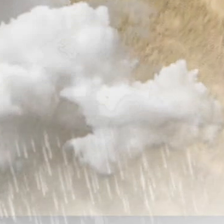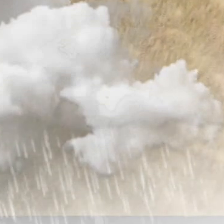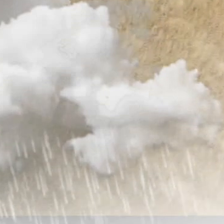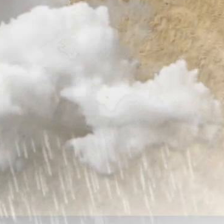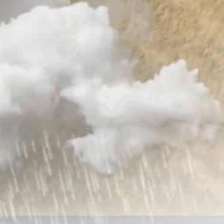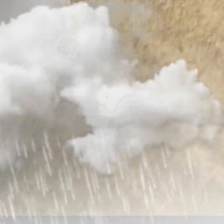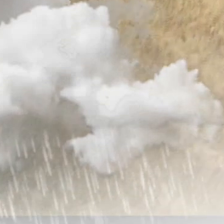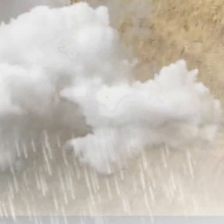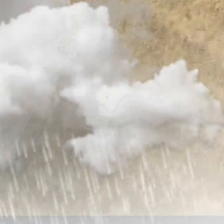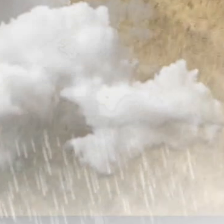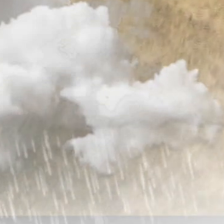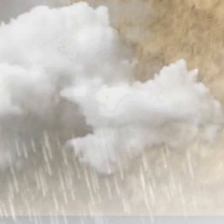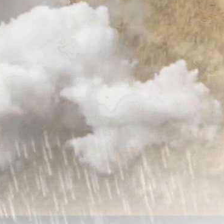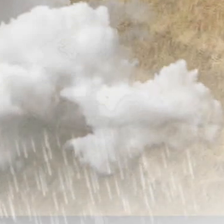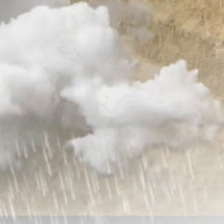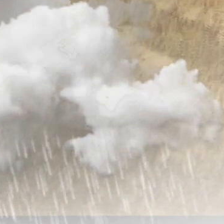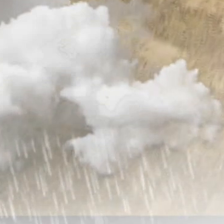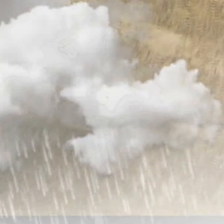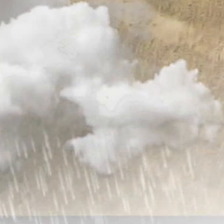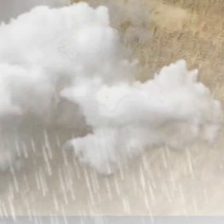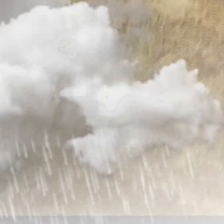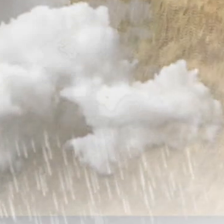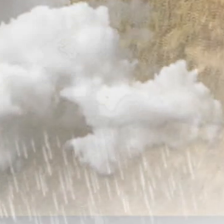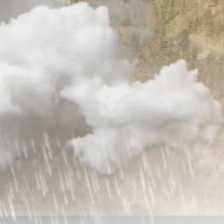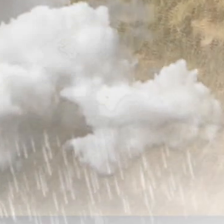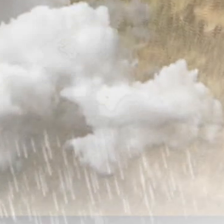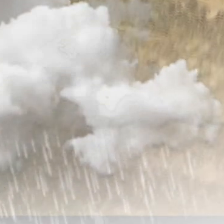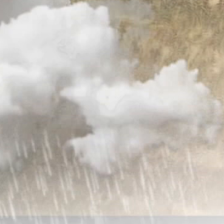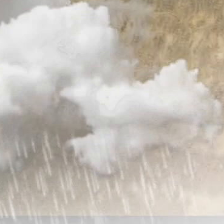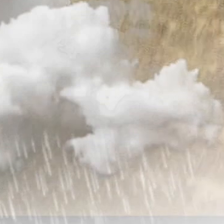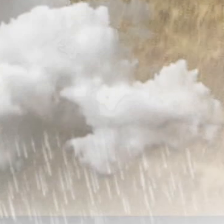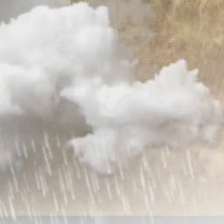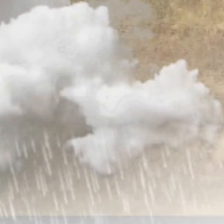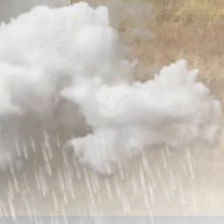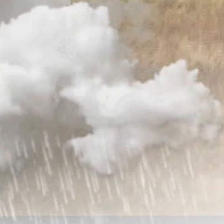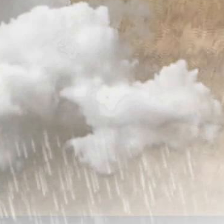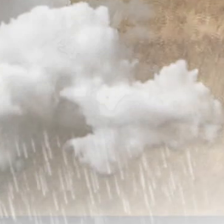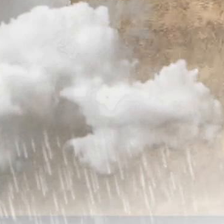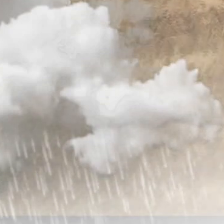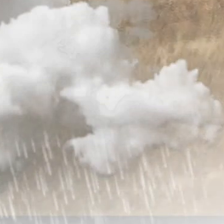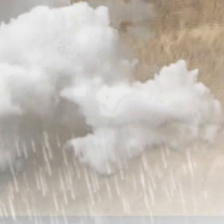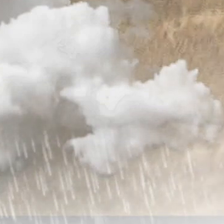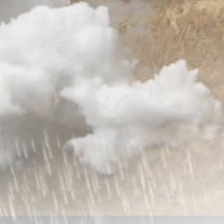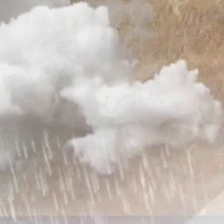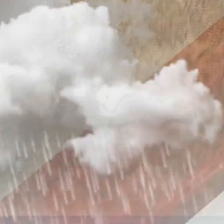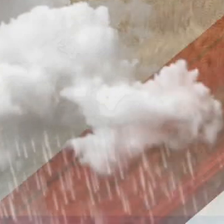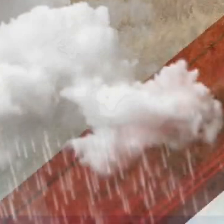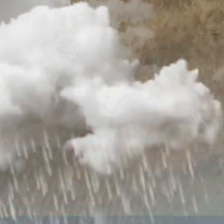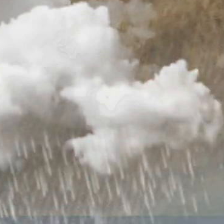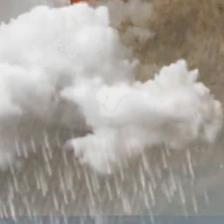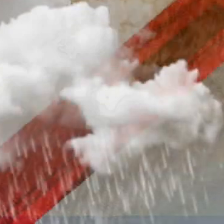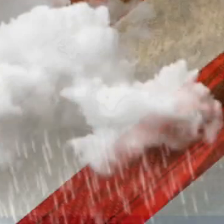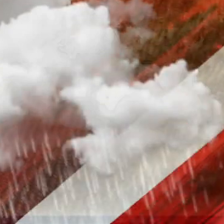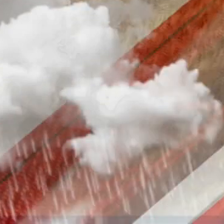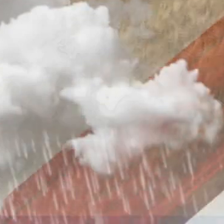80% вечарам. З улікам усіх метэоралагічных дадзеных, адчуваемая тэмпература паветра на працягу дня будзе вагацца